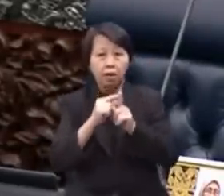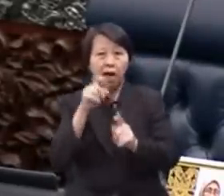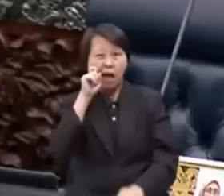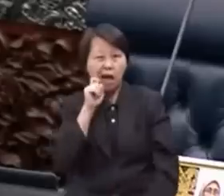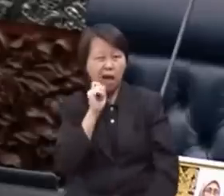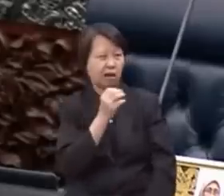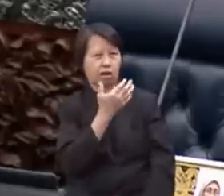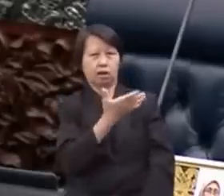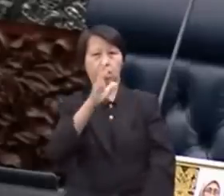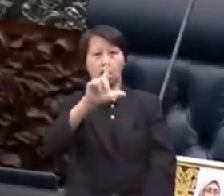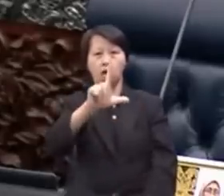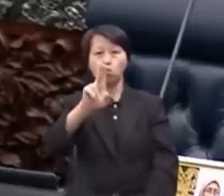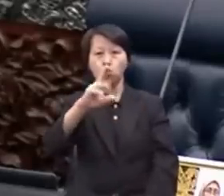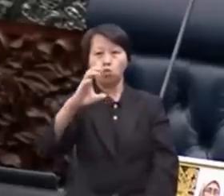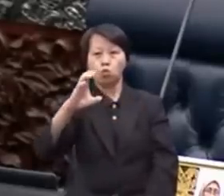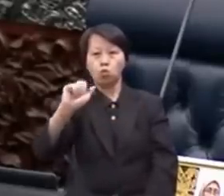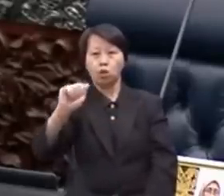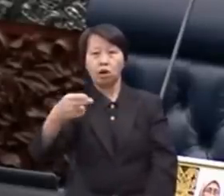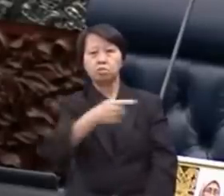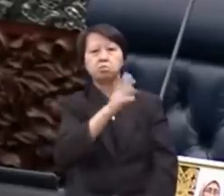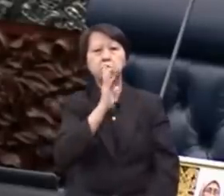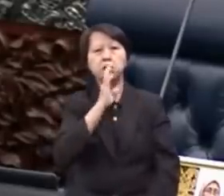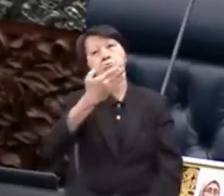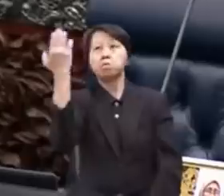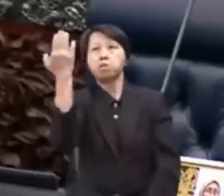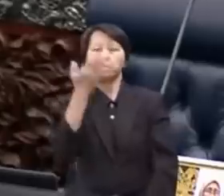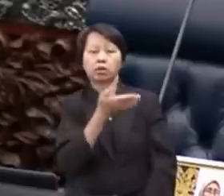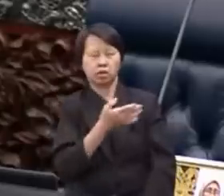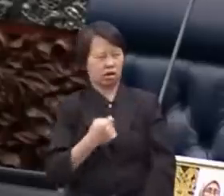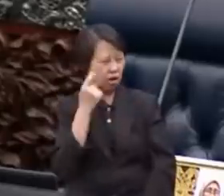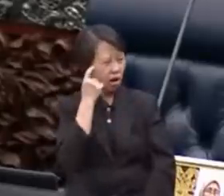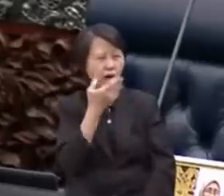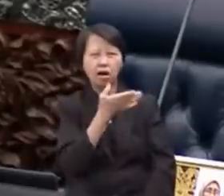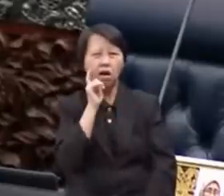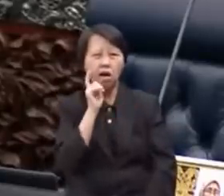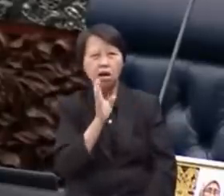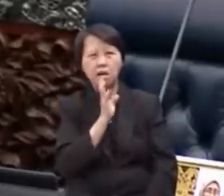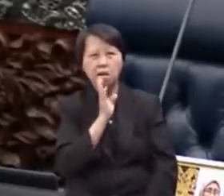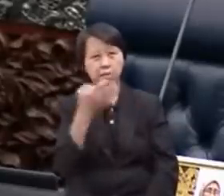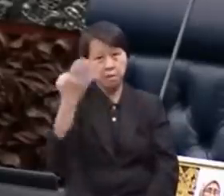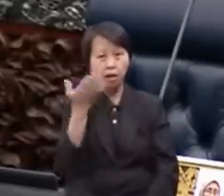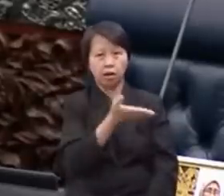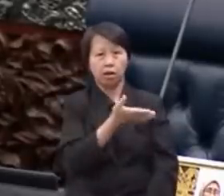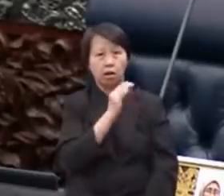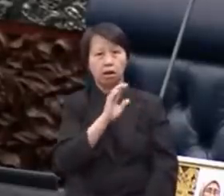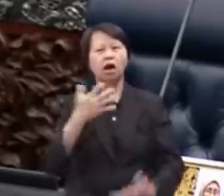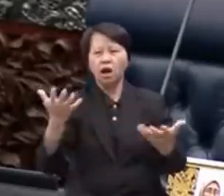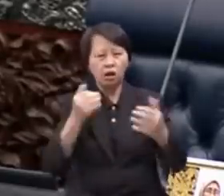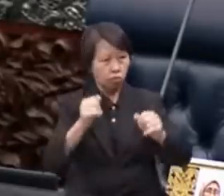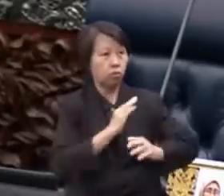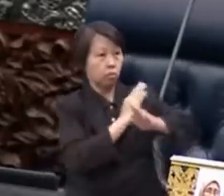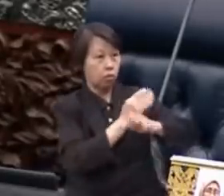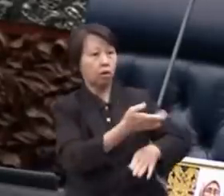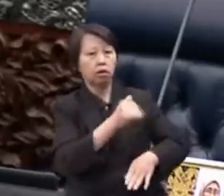dianggap sebagai sesuatu yang normal Bolehkah berkarya yang dianggap nomor ini boleh dibentuk supaya